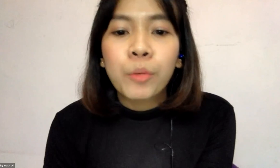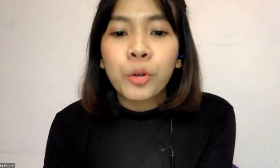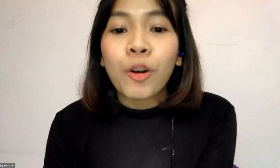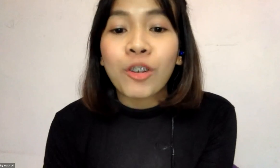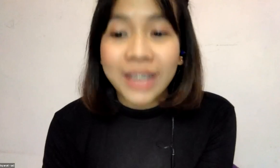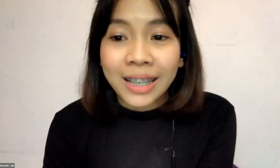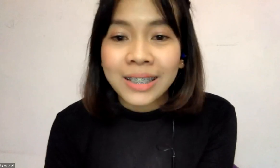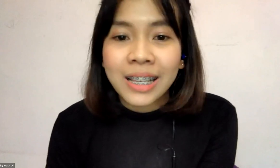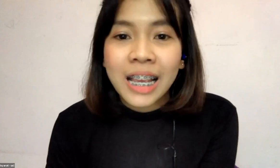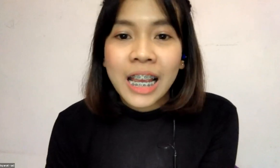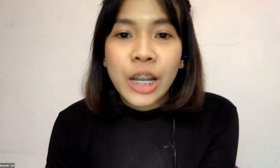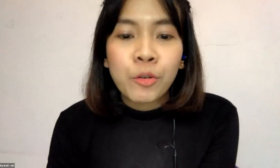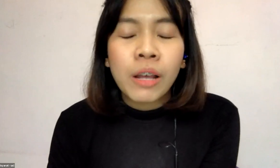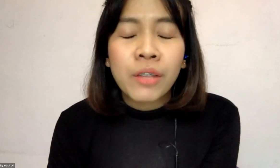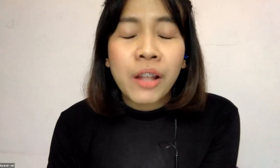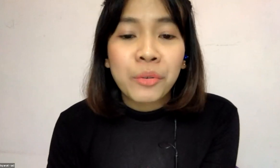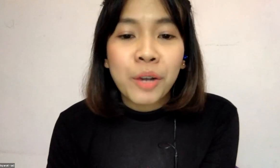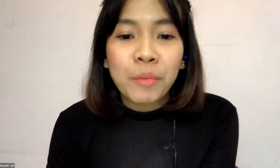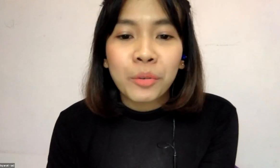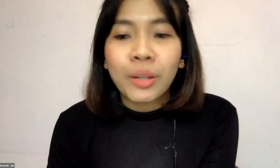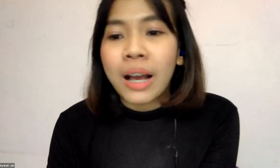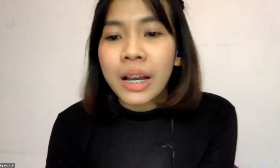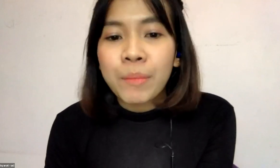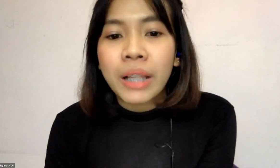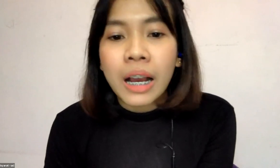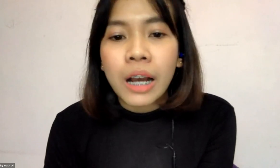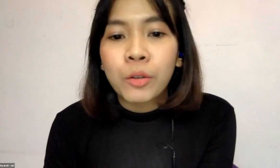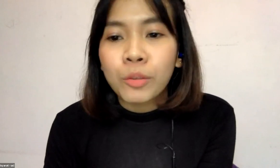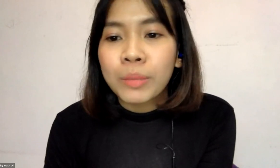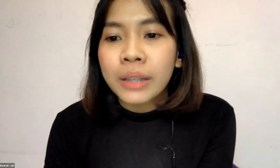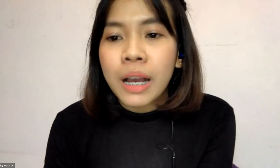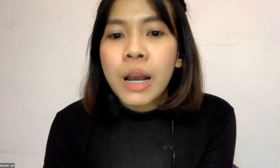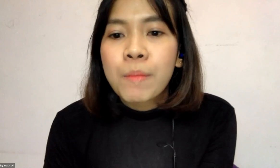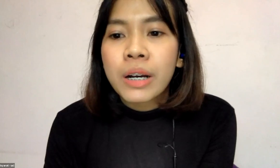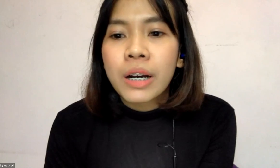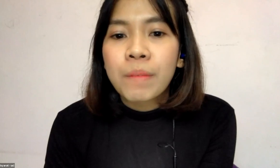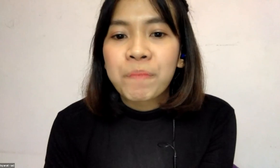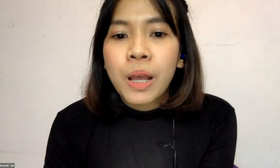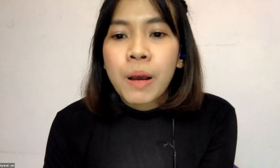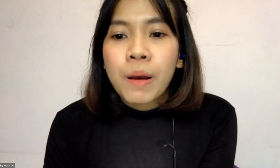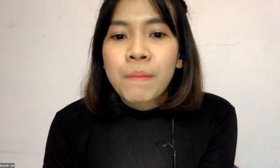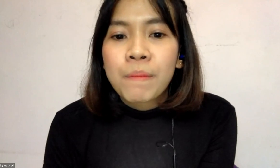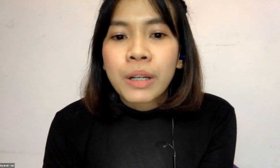mungkin butuh proses dan jutland juga butuh langkah-demi-langkah untuk bisa